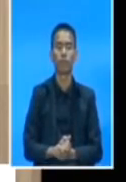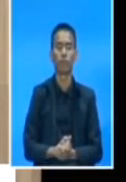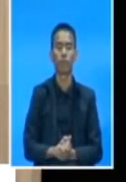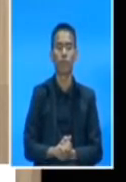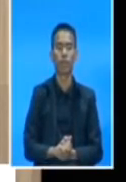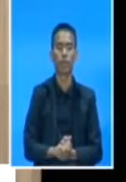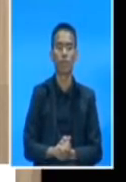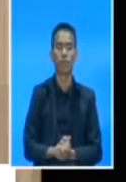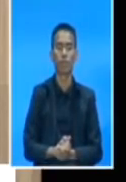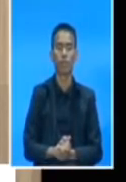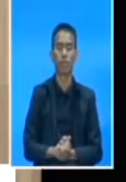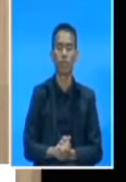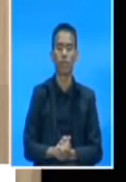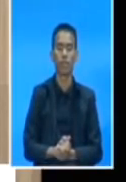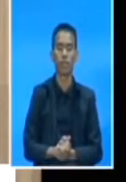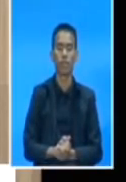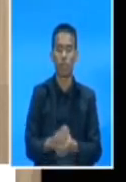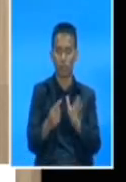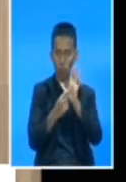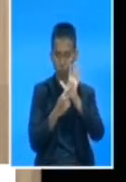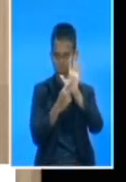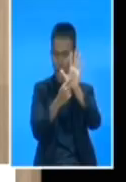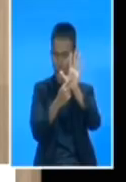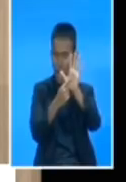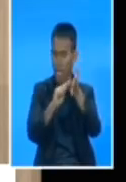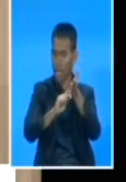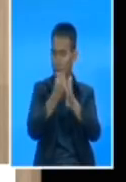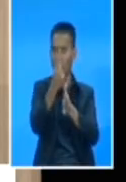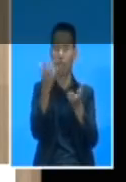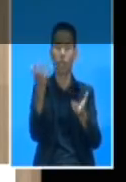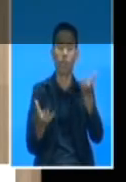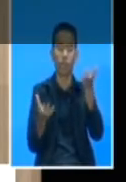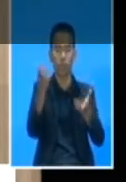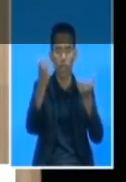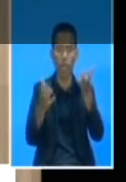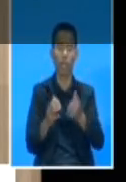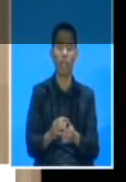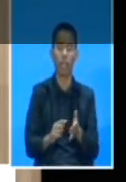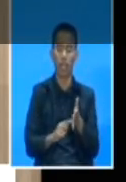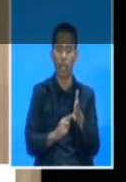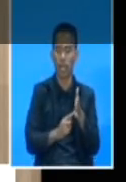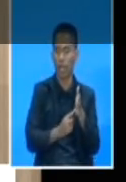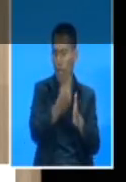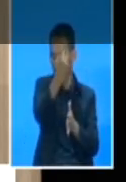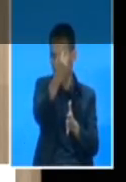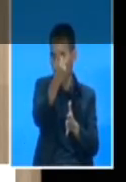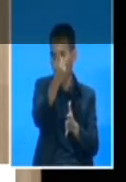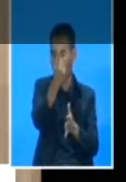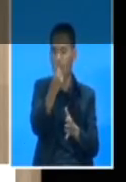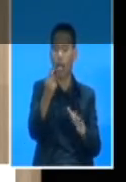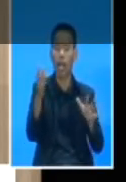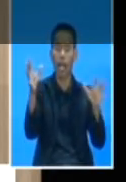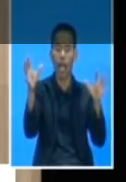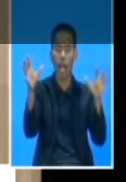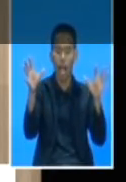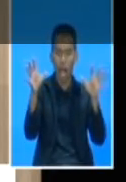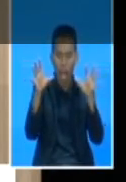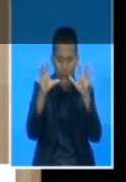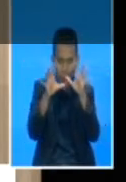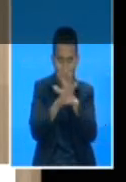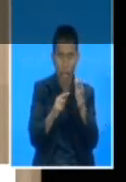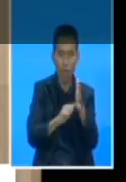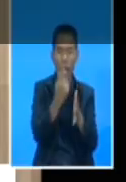เขาเป็นต้นทานแห่งความยุติธรรมถ้าน้ำที่ต้นทานมีจุลินทรีย์ไม่มีทางที่จะใสสะอาดที่ปลายท